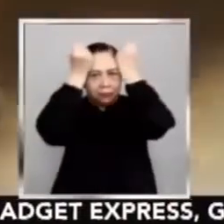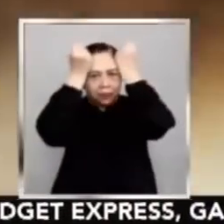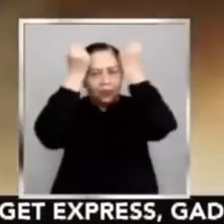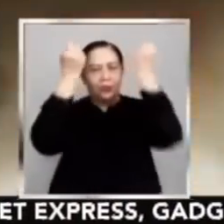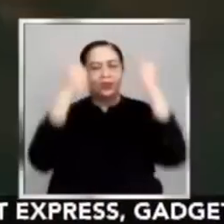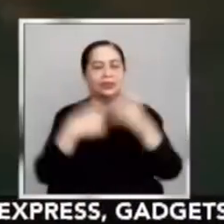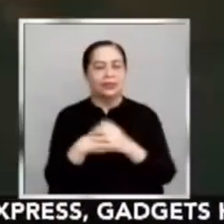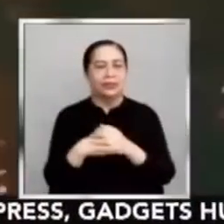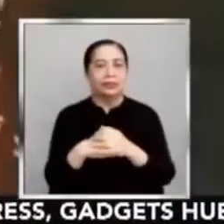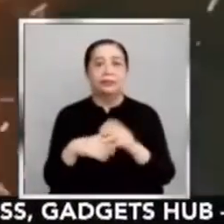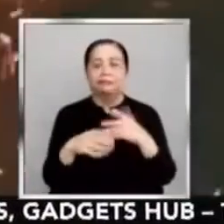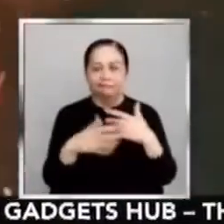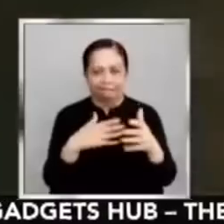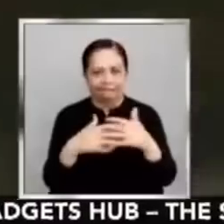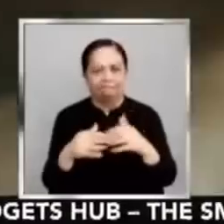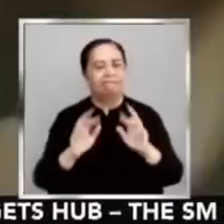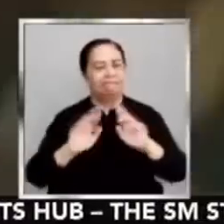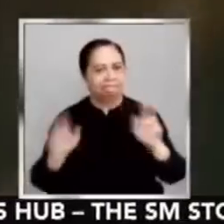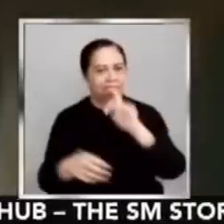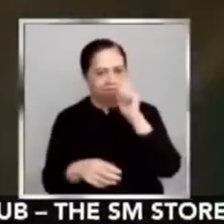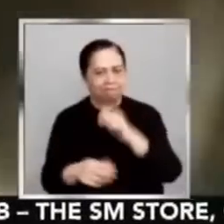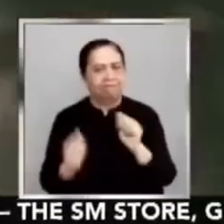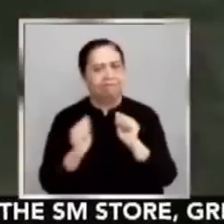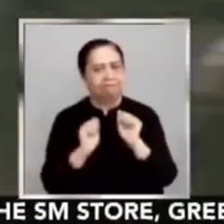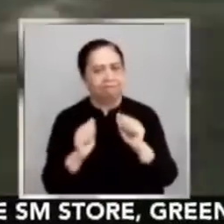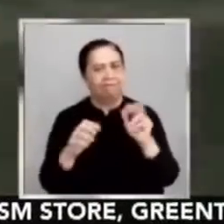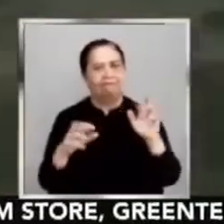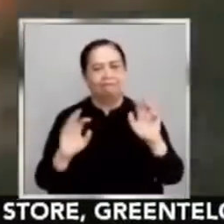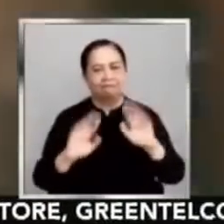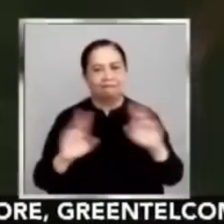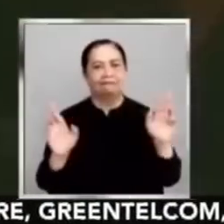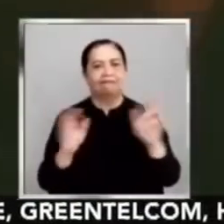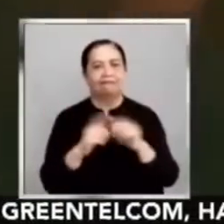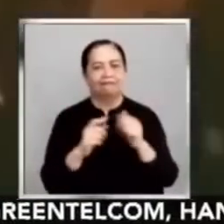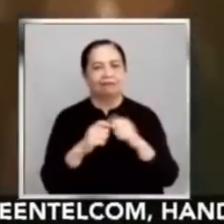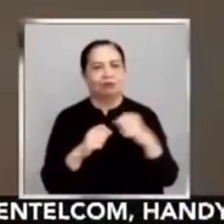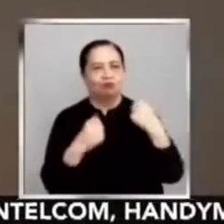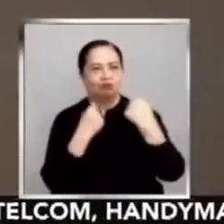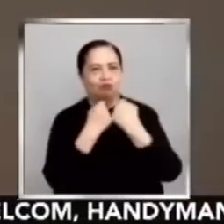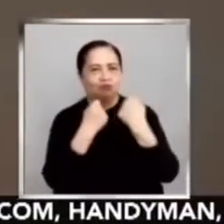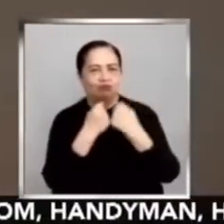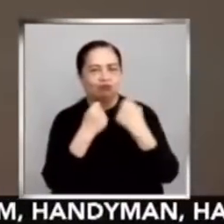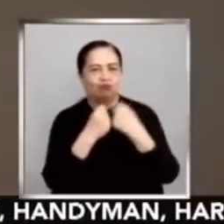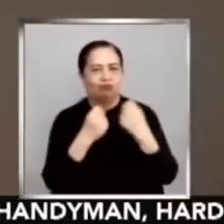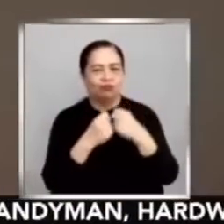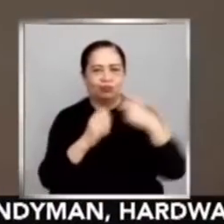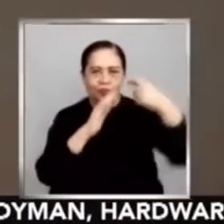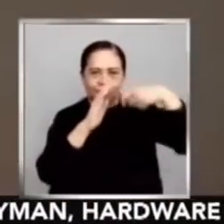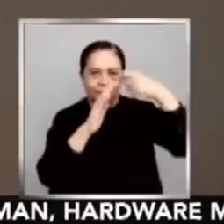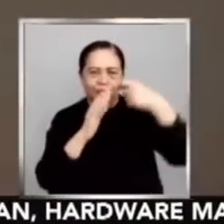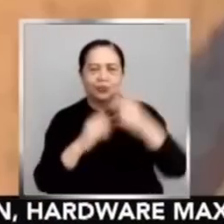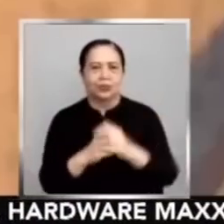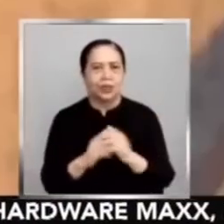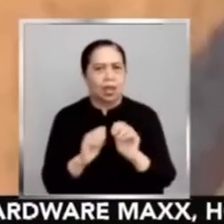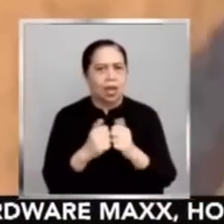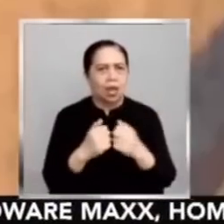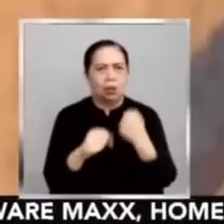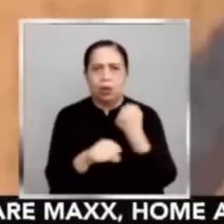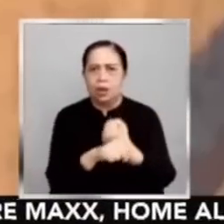Gayunman, game na game na sumabak si Martin sa intense fight scene. Gaano ba ka-intense yung fight scenes mo